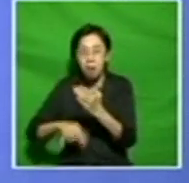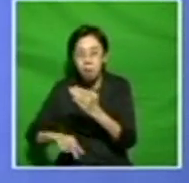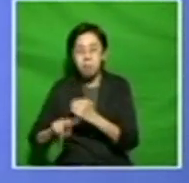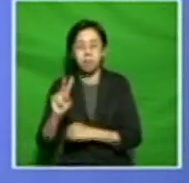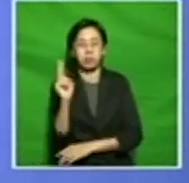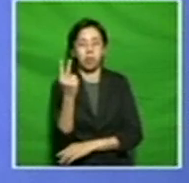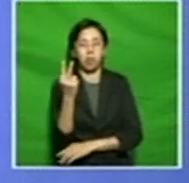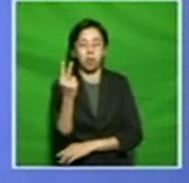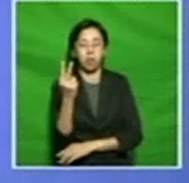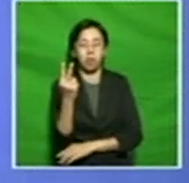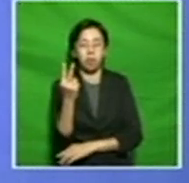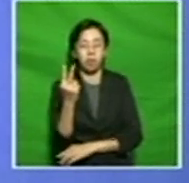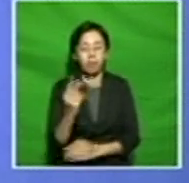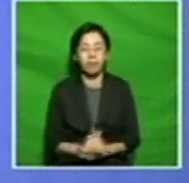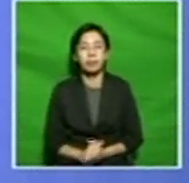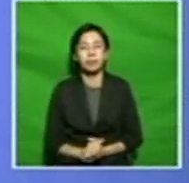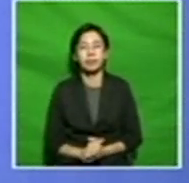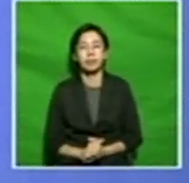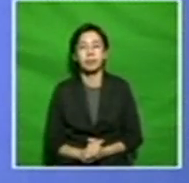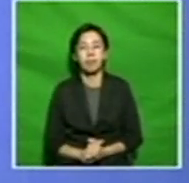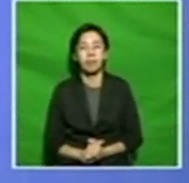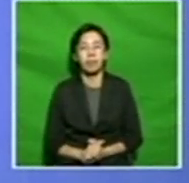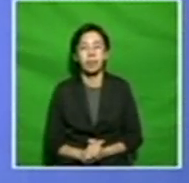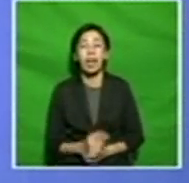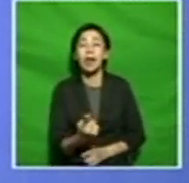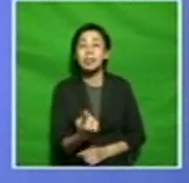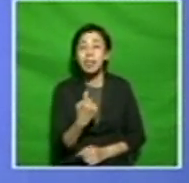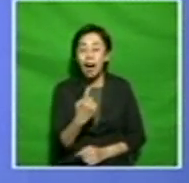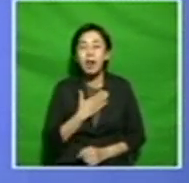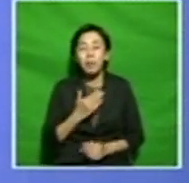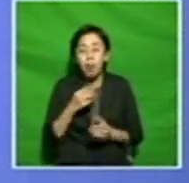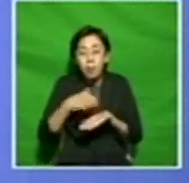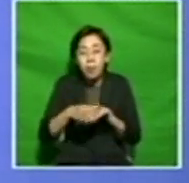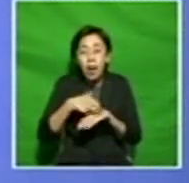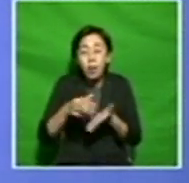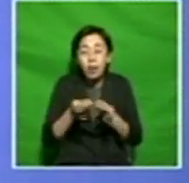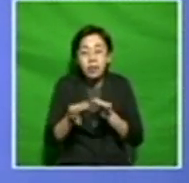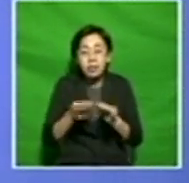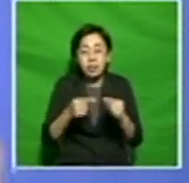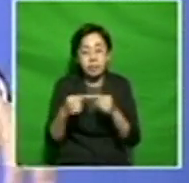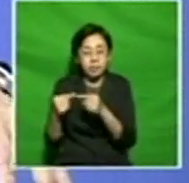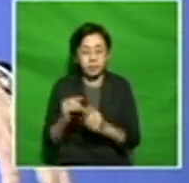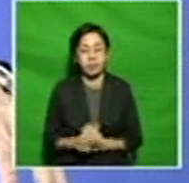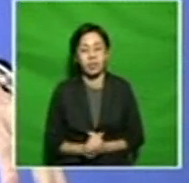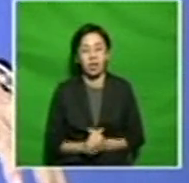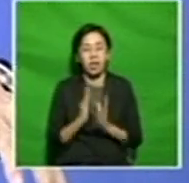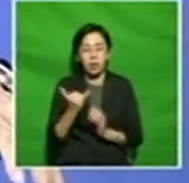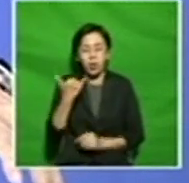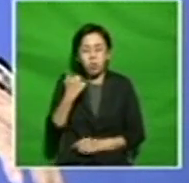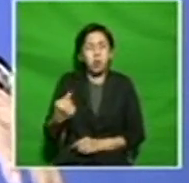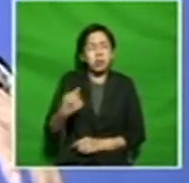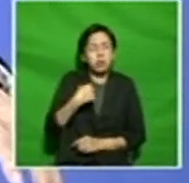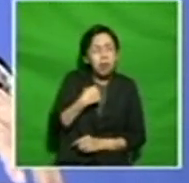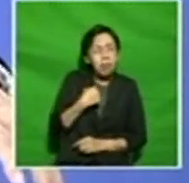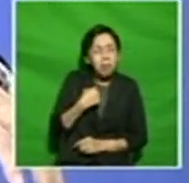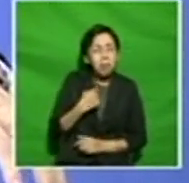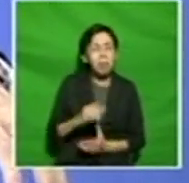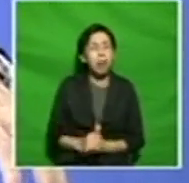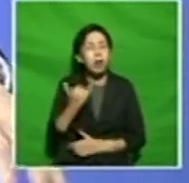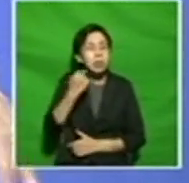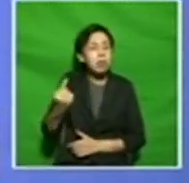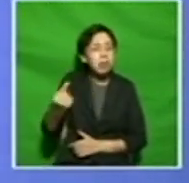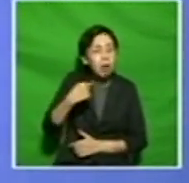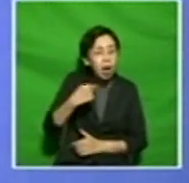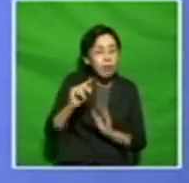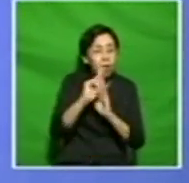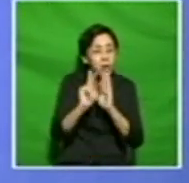การที่เกี่ยวกับสื่อมีแค่นี้ไหนๆท่านถามและผมพูดต่อไปซะเลยนะครับว่ามีคนโทรศัพท์เข้ามาถามว่า เอ๊ะพระ